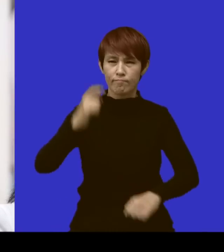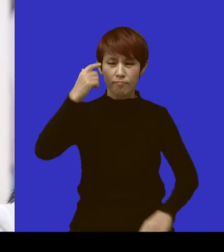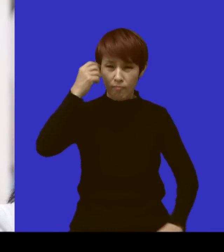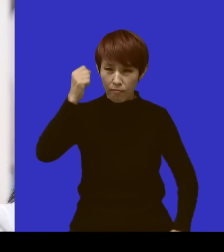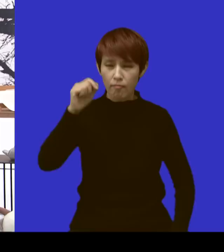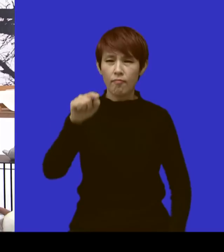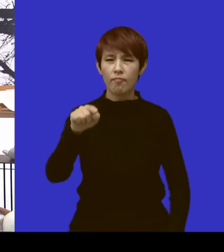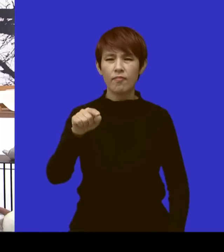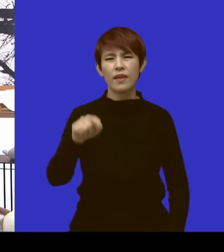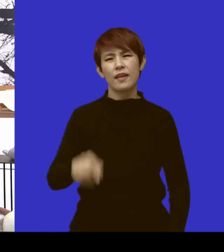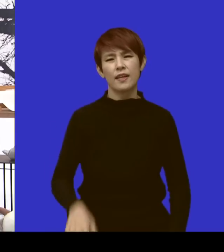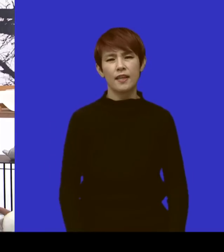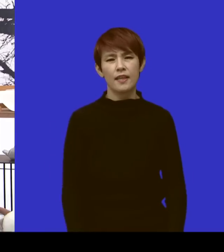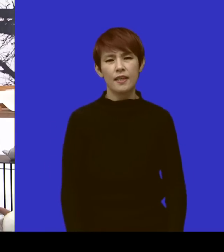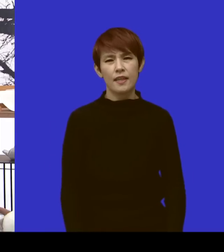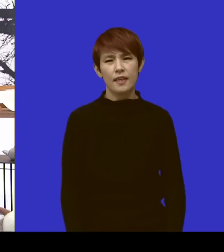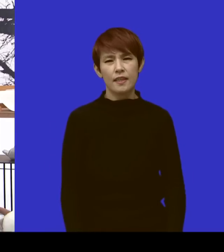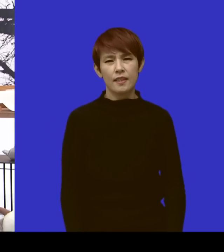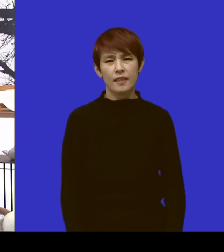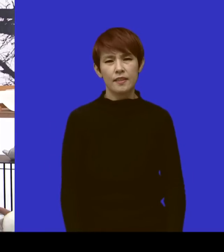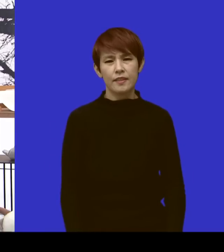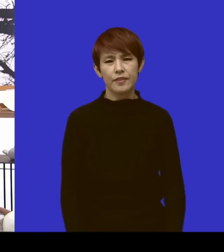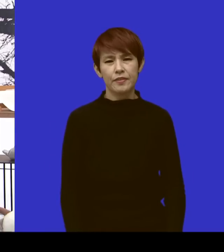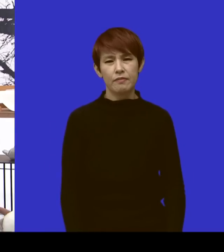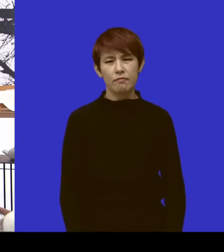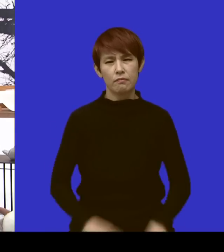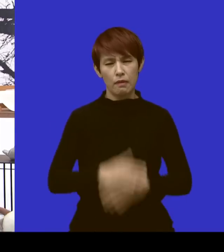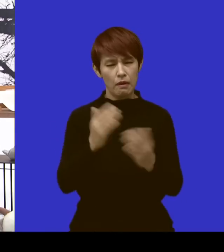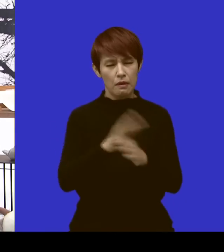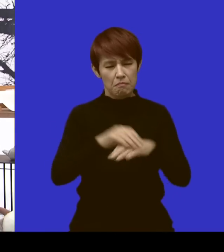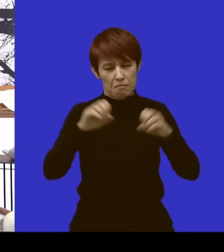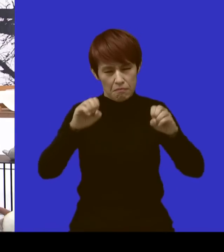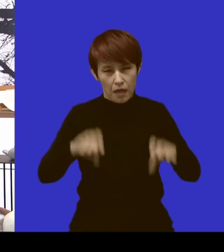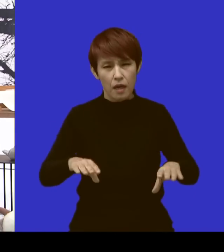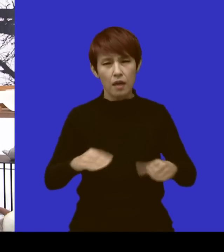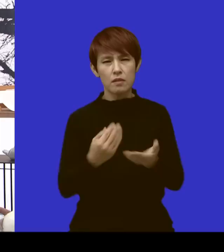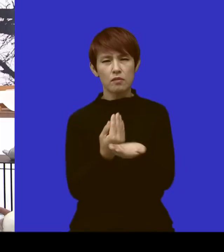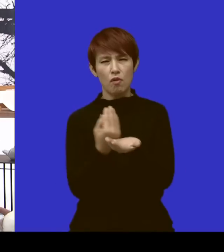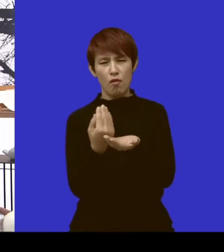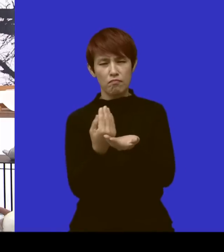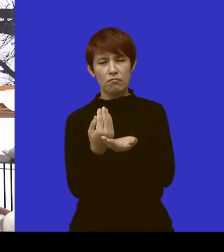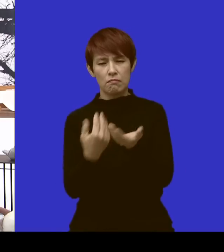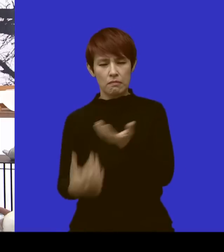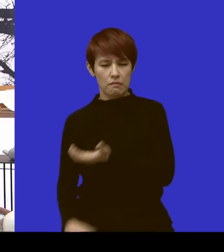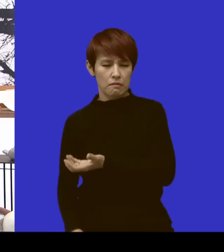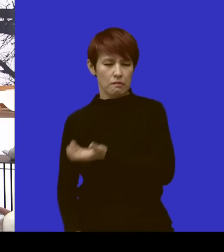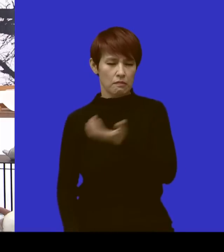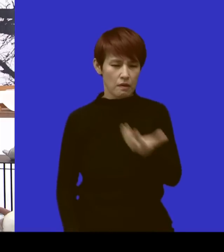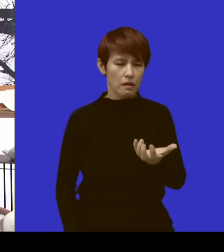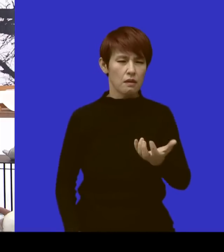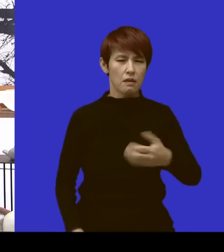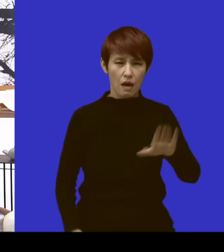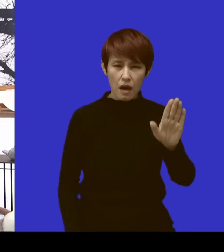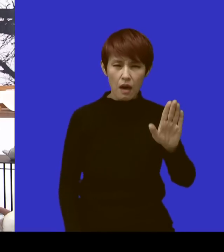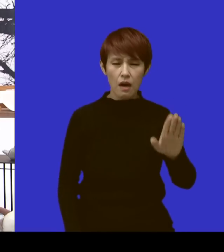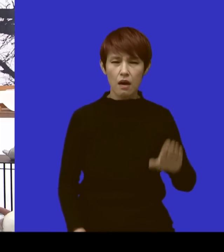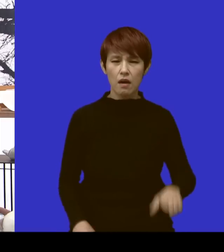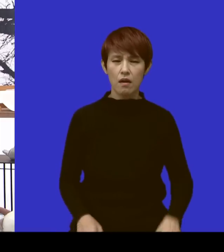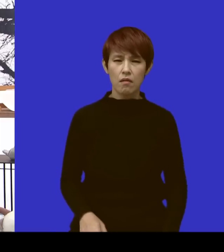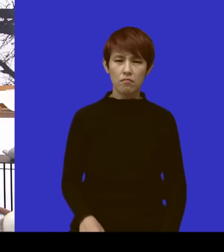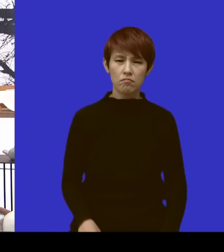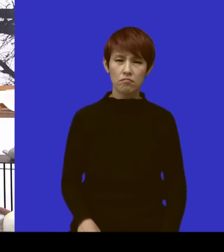하지만 네네. 이 뭐 이렇게 다 무너진 것 같고 섬으로도 들어가고 이런 과정 속에서 옆에서 계속